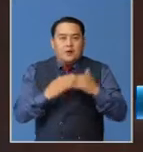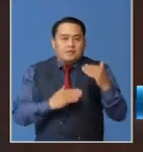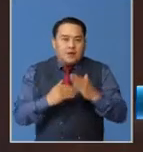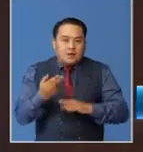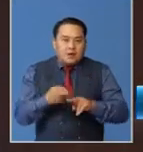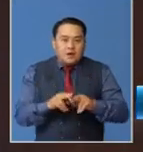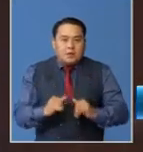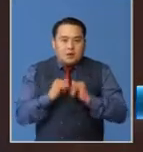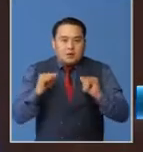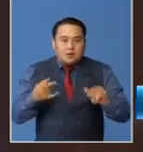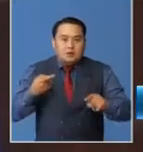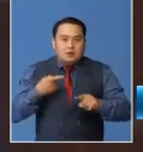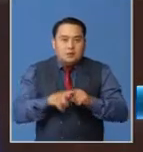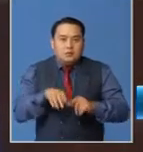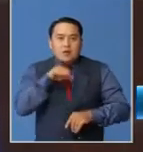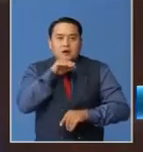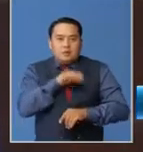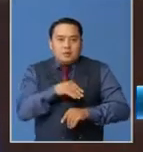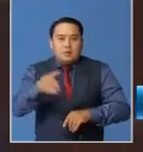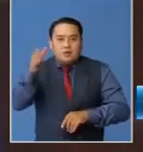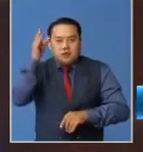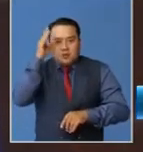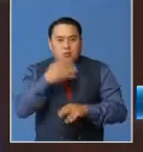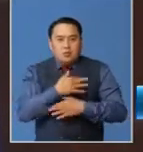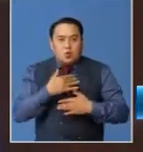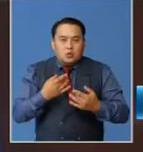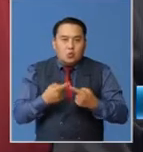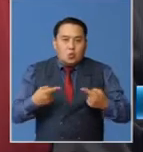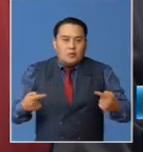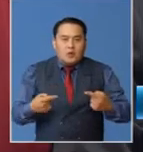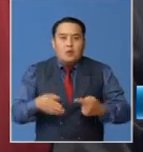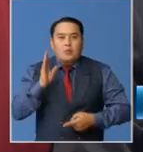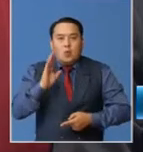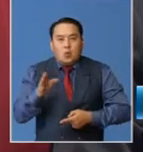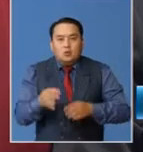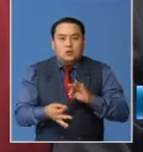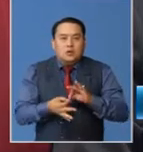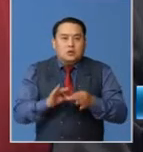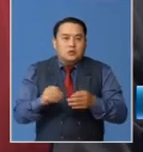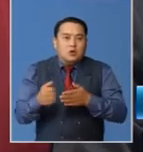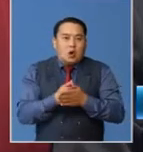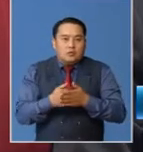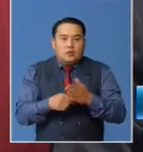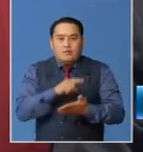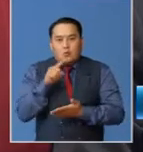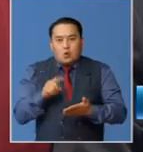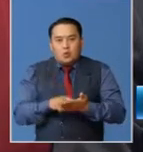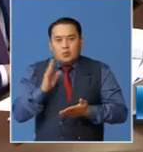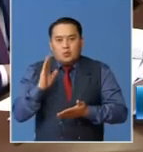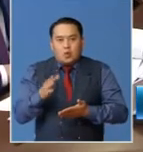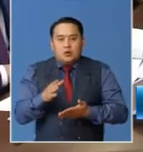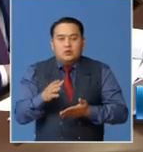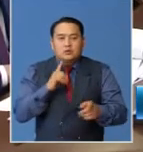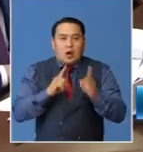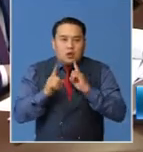профессии, продвижение технического и профессионального образования и многое другое. Детали будут дорабатываться. Второй вопрос на